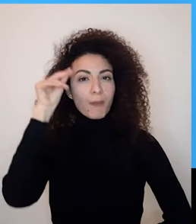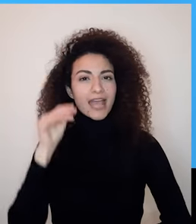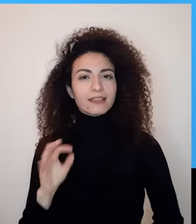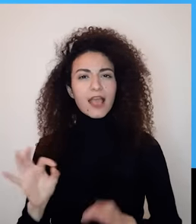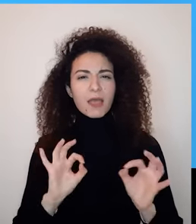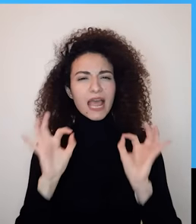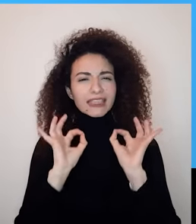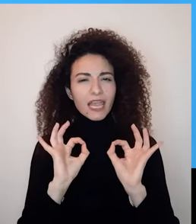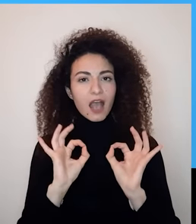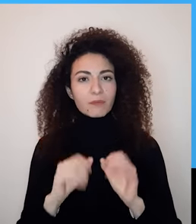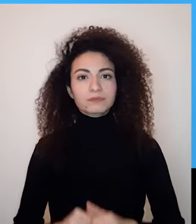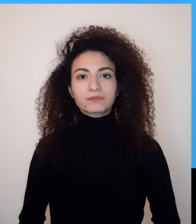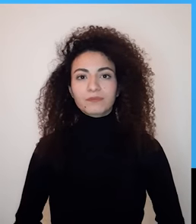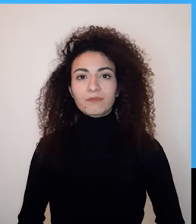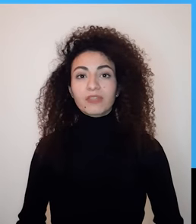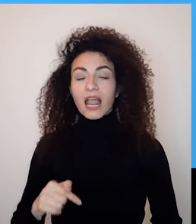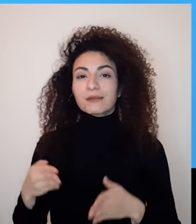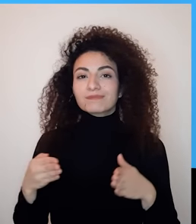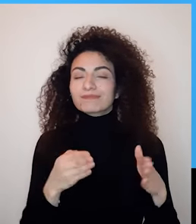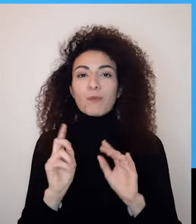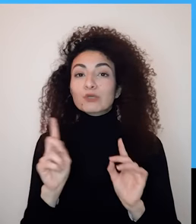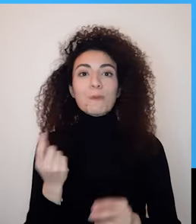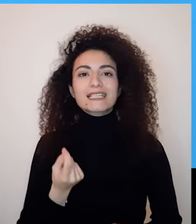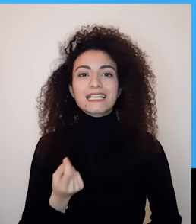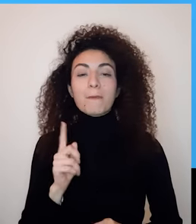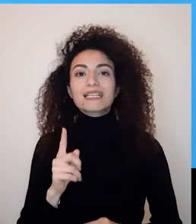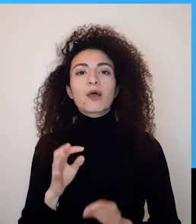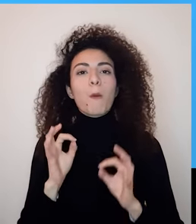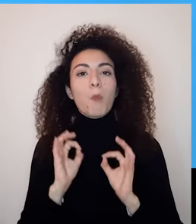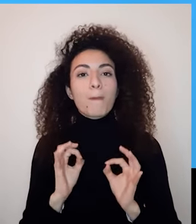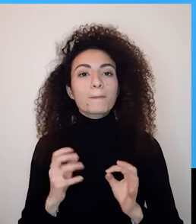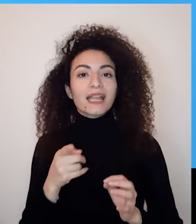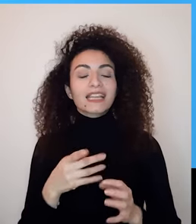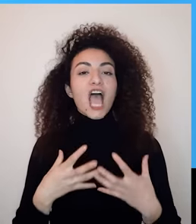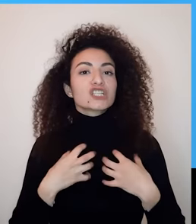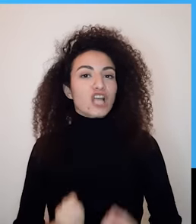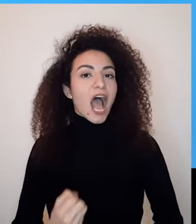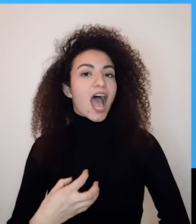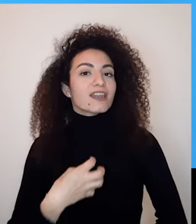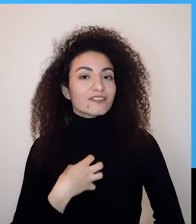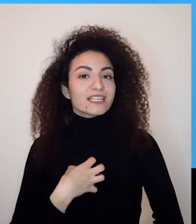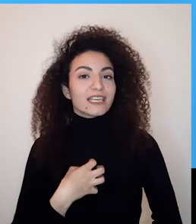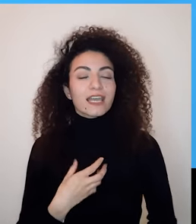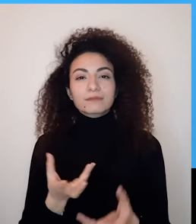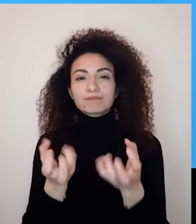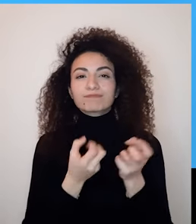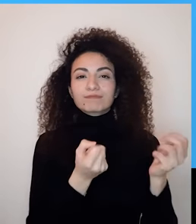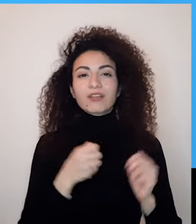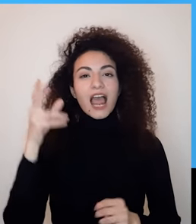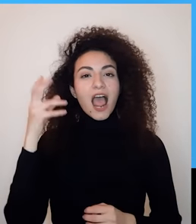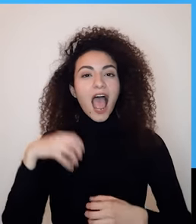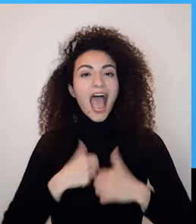عندك معلومات علمية ودقيقة ونظرة إيجابية حول هالموضوع؟ يمكن المسيرة منا هينة، ولكن جزء من صحتك النفسية